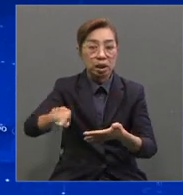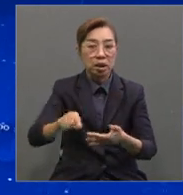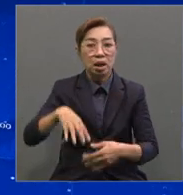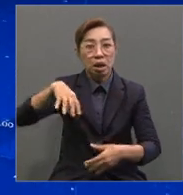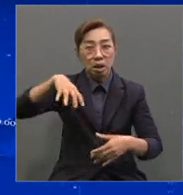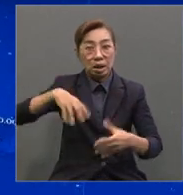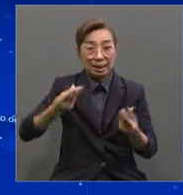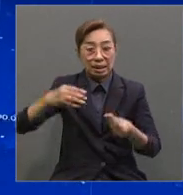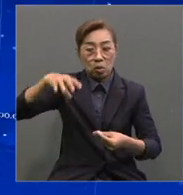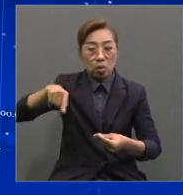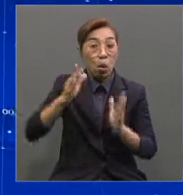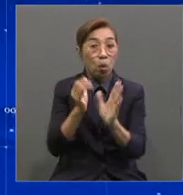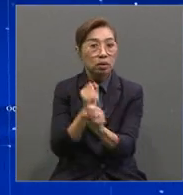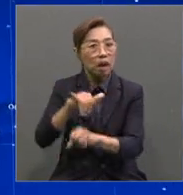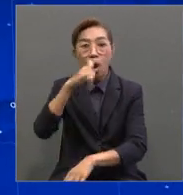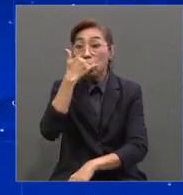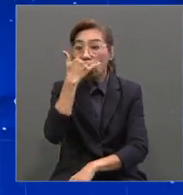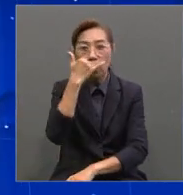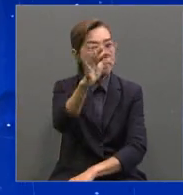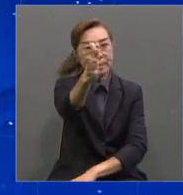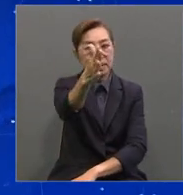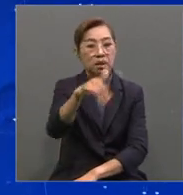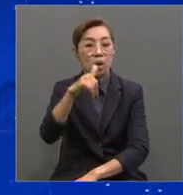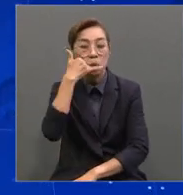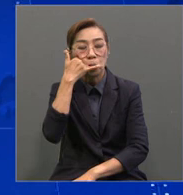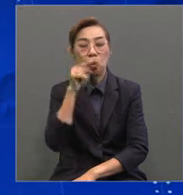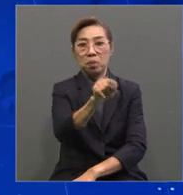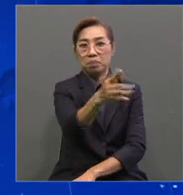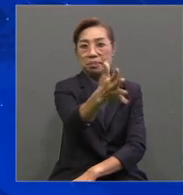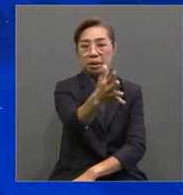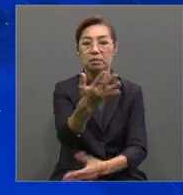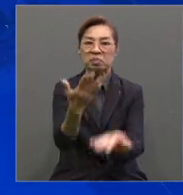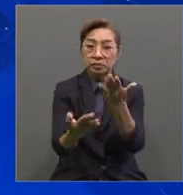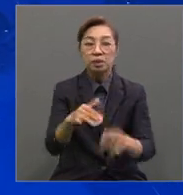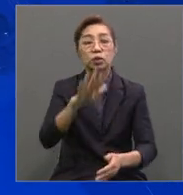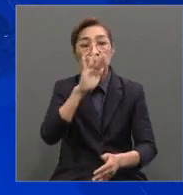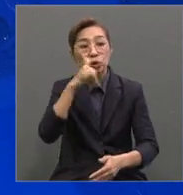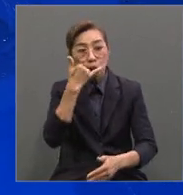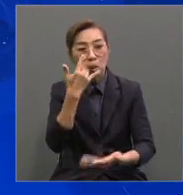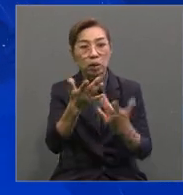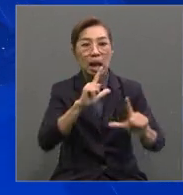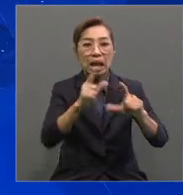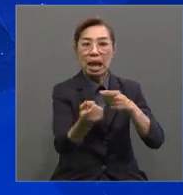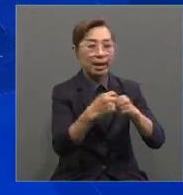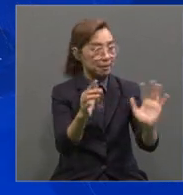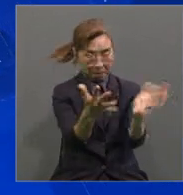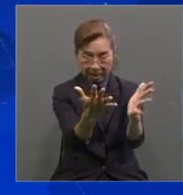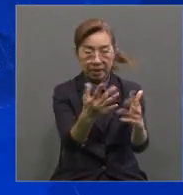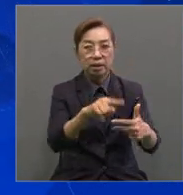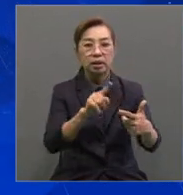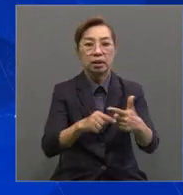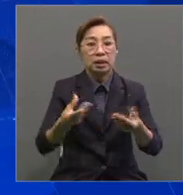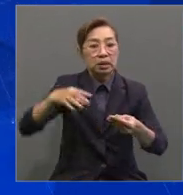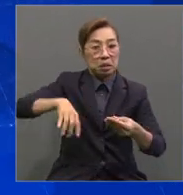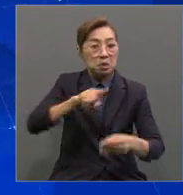โทรไปหาประชาชนอย่างเด็ดขาดหรือโทรไปก็จะไม่มีการขอแอดไลนเพิ่มเป็นเพื่อนและกรมที่ดินไม่